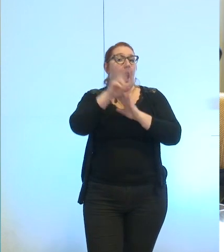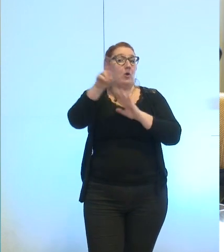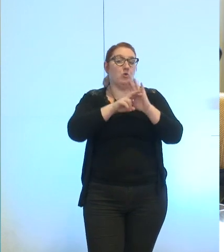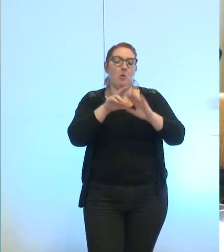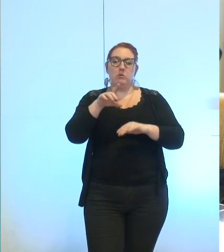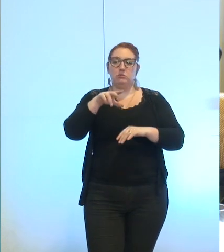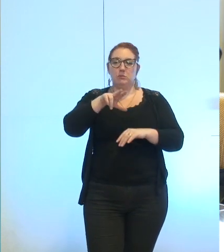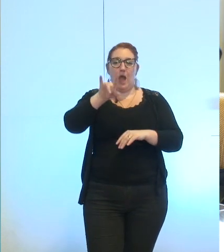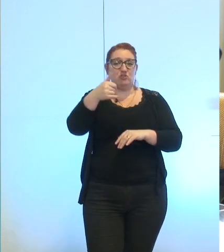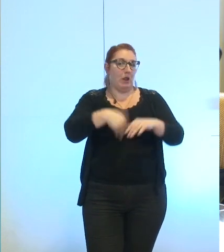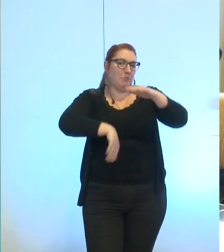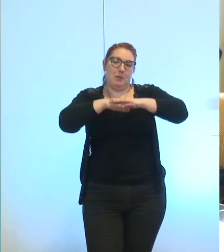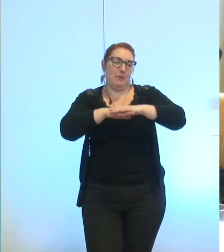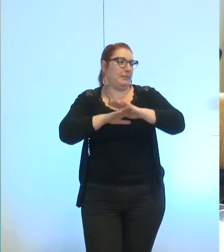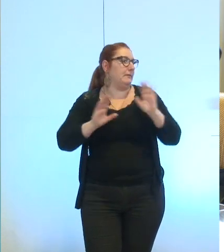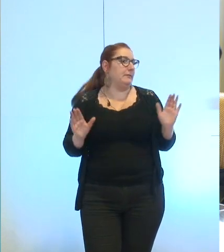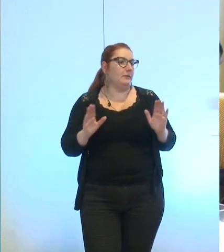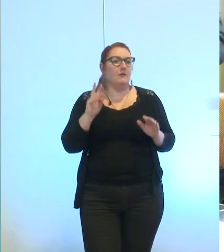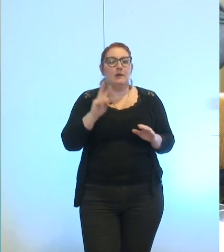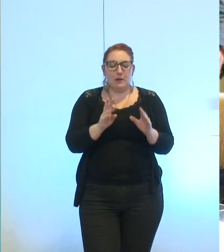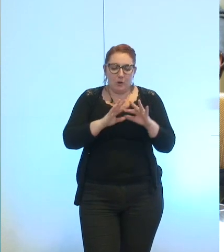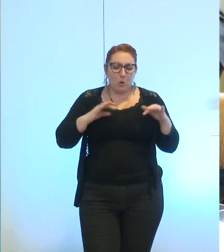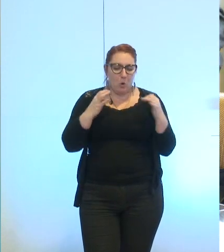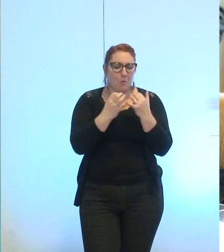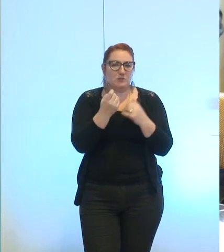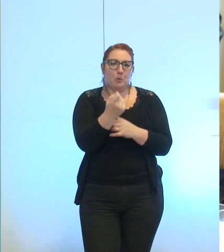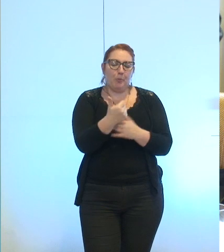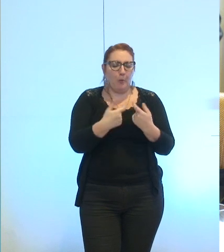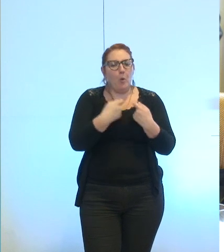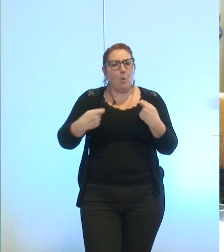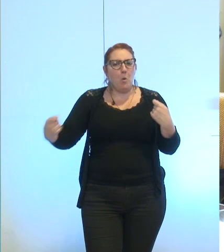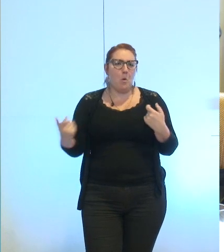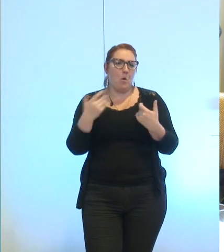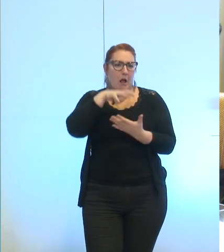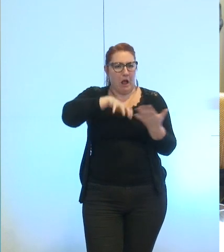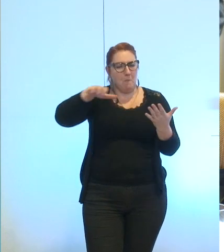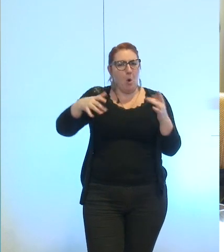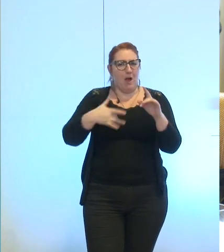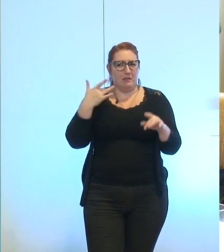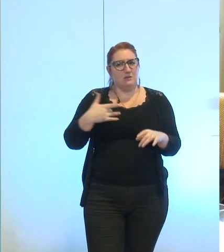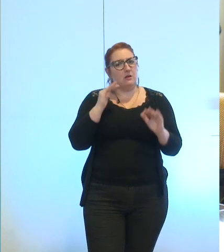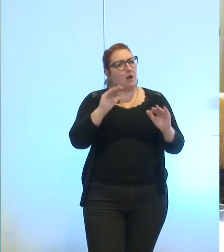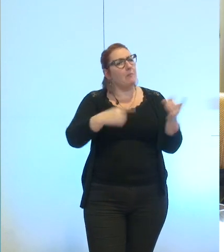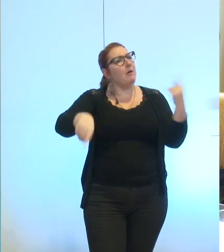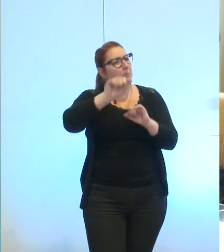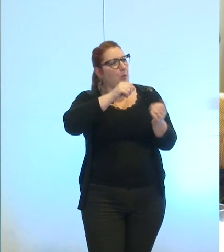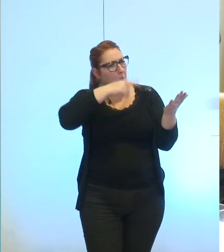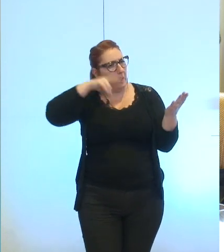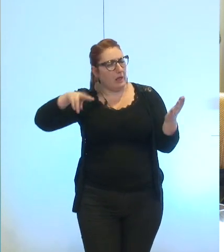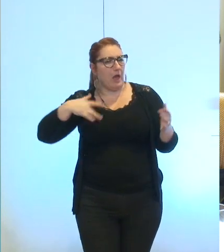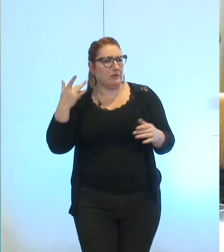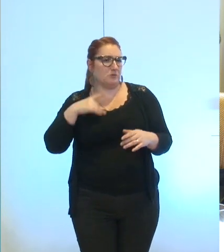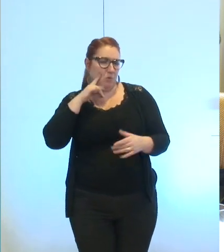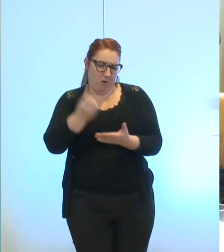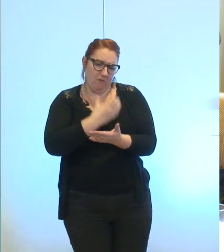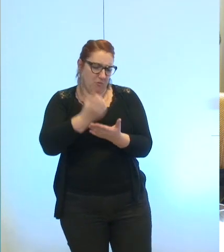ce logement social donc on était pas très nombreux la Commission a duré assez longtemps il y a un rapport très important que je vous invite quand même à parcourir parce qu'on y trouve quand